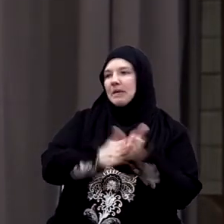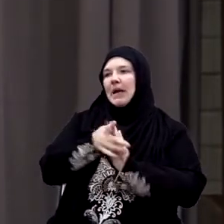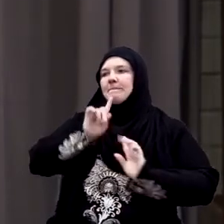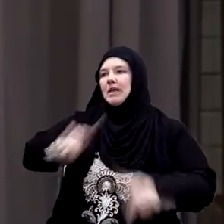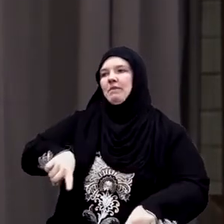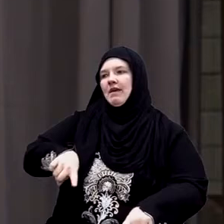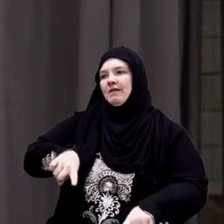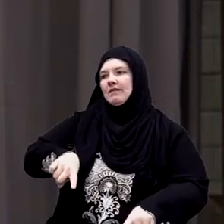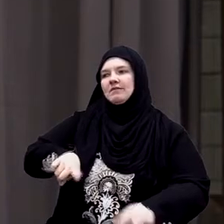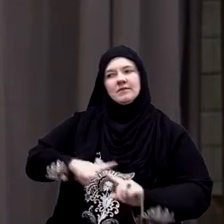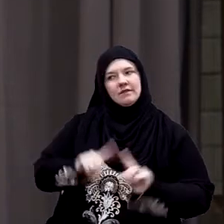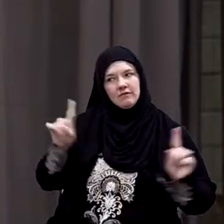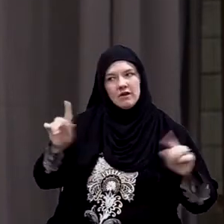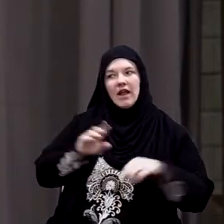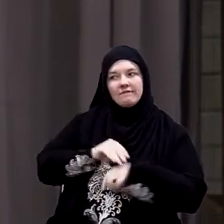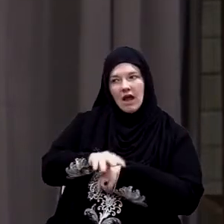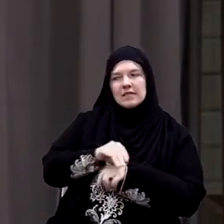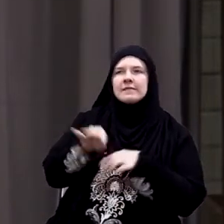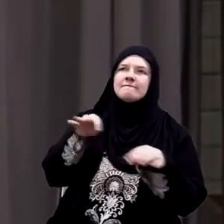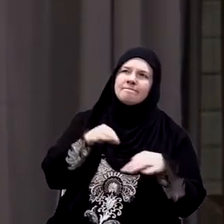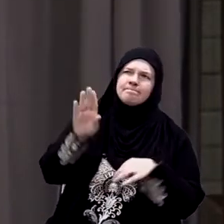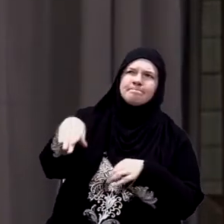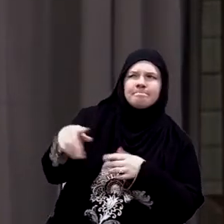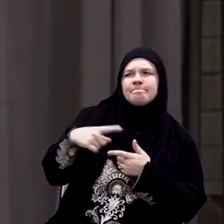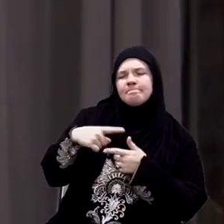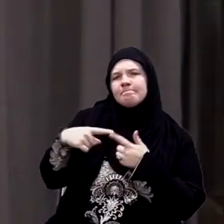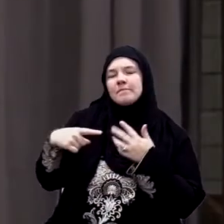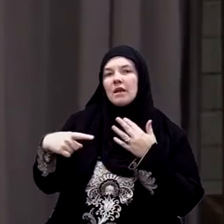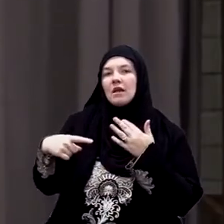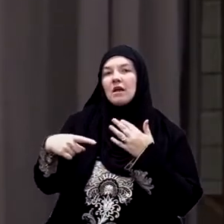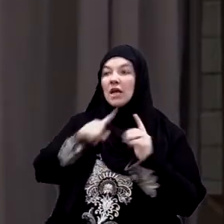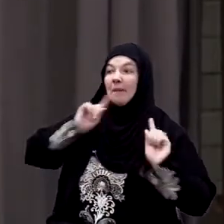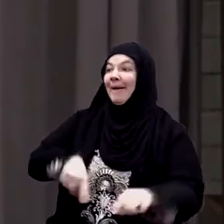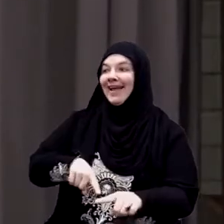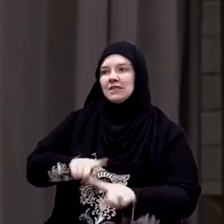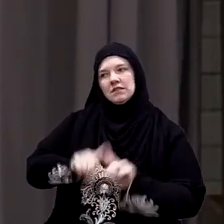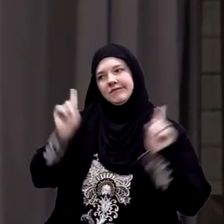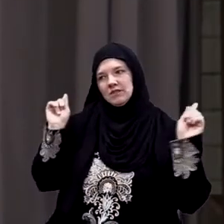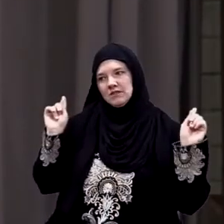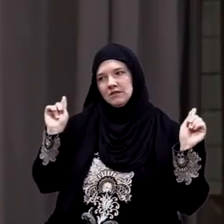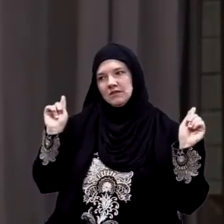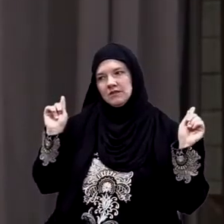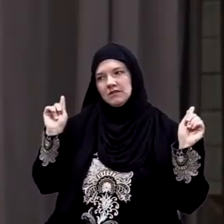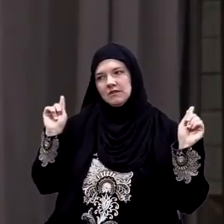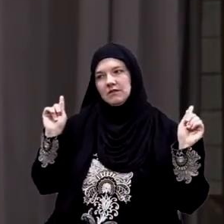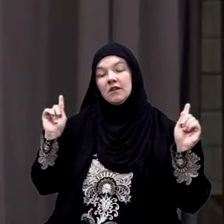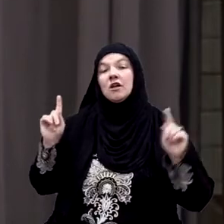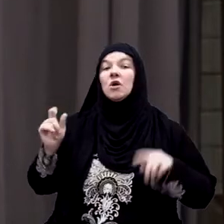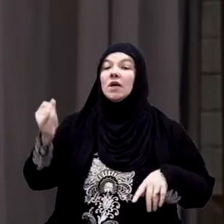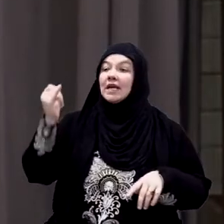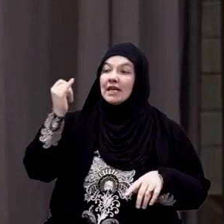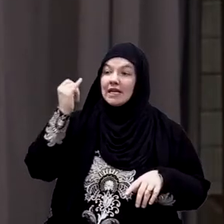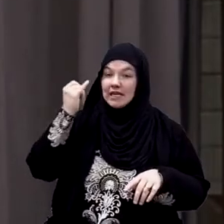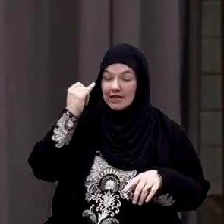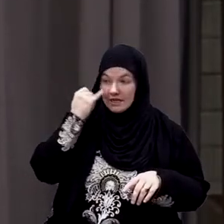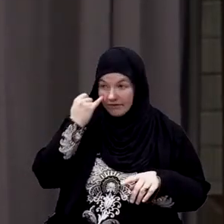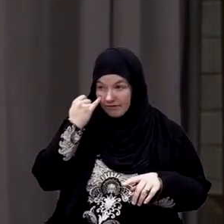command. تتحول النصيحة من نصيحة إلى أمر. So if it is